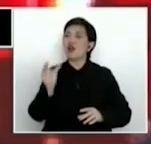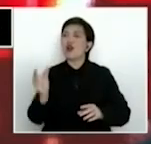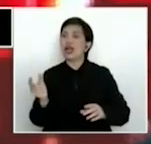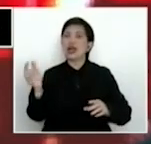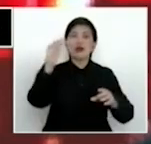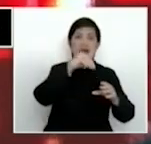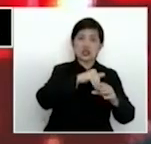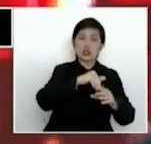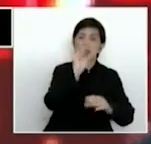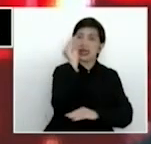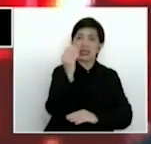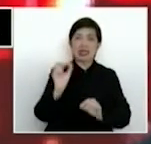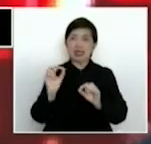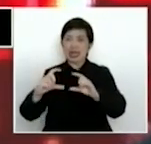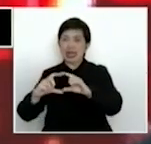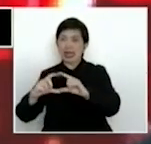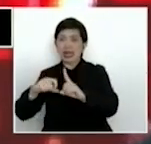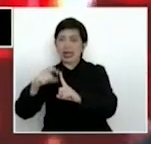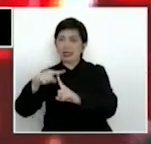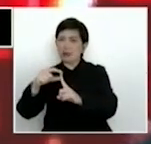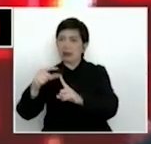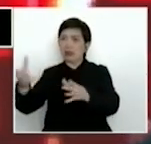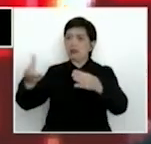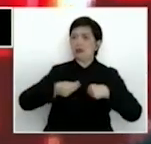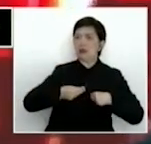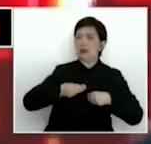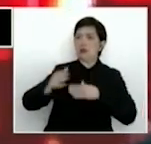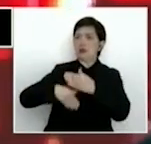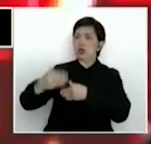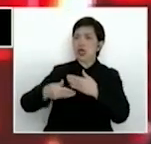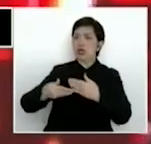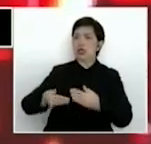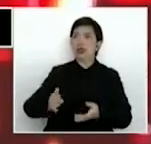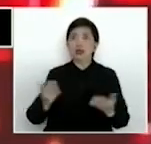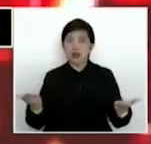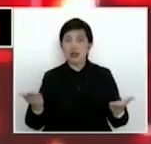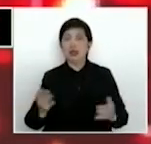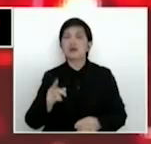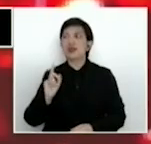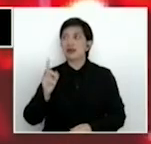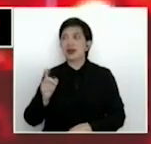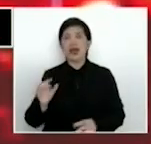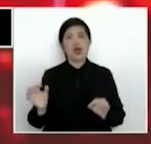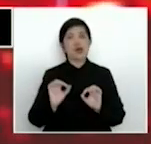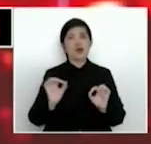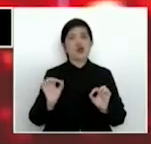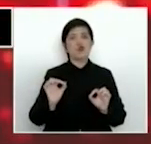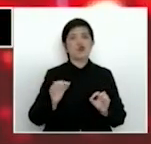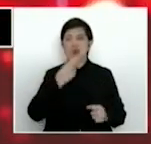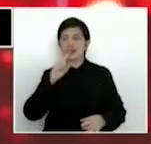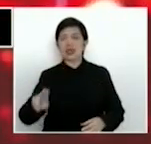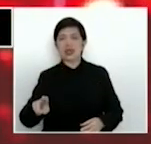Jakarta yang tidak punya kesempatan diterima di suatu pekerjaan akibat dari Apa akibat belum atau